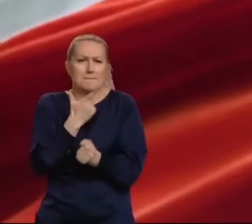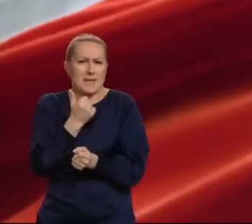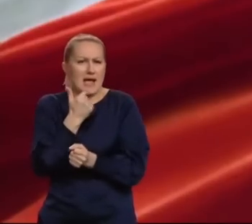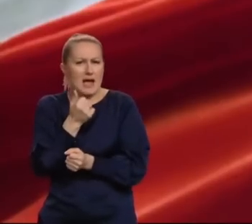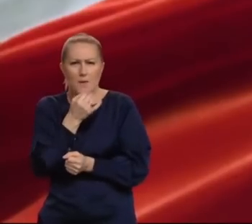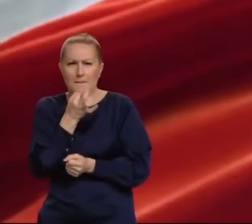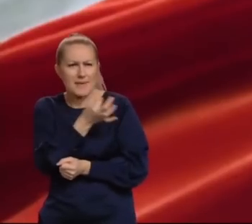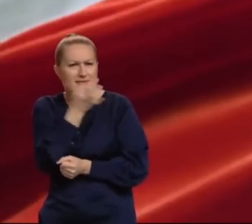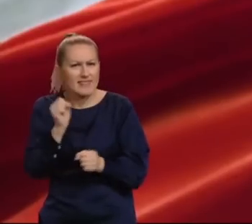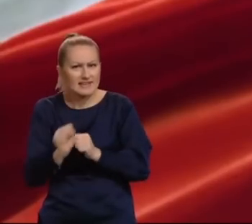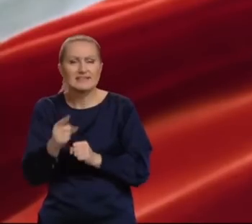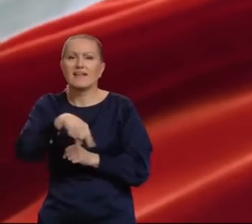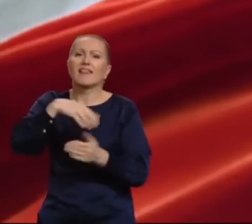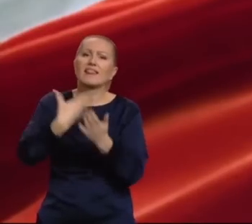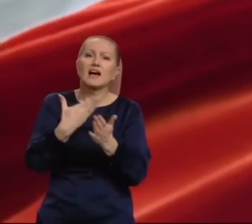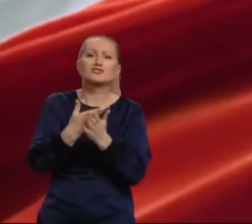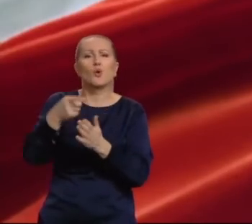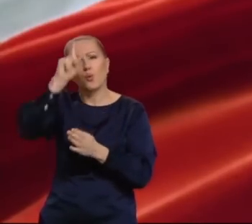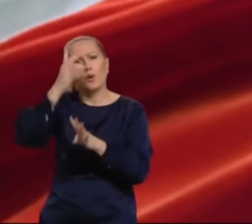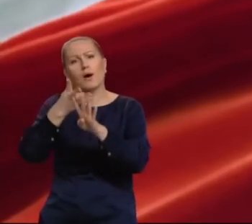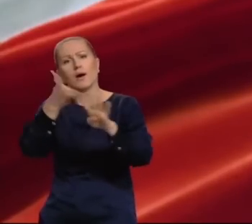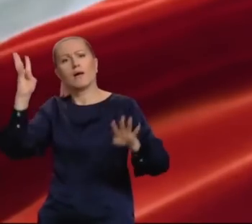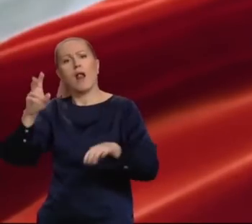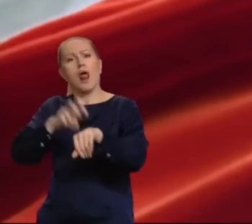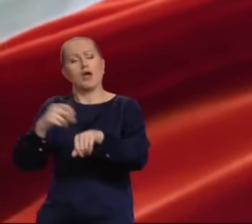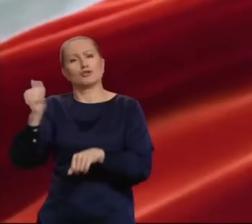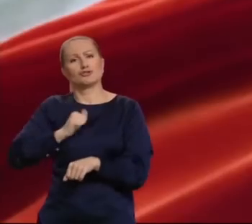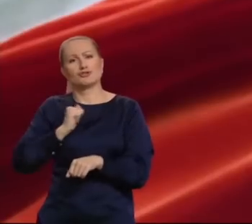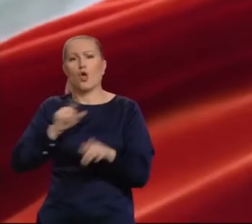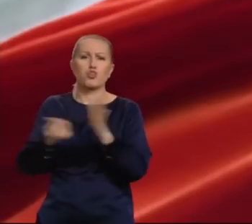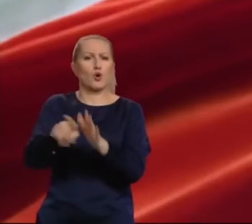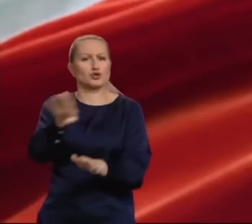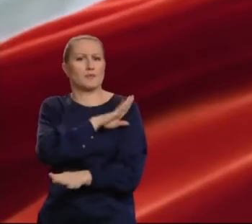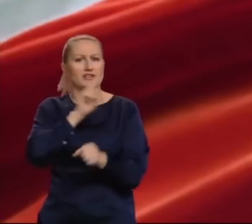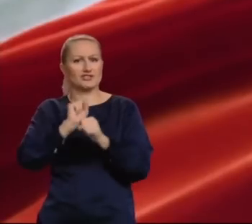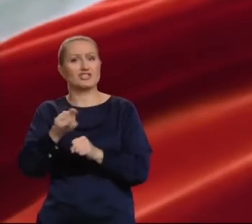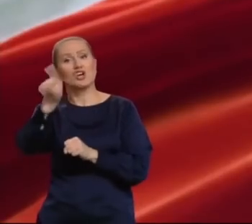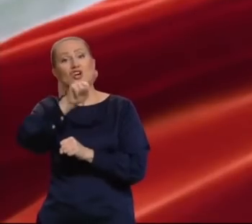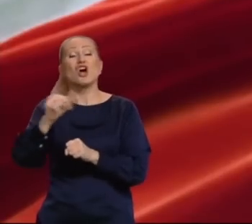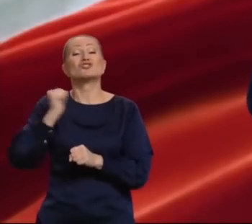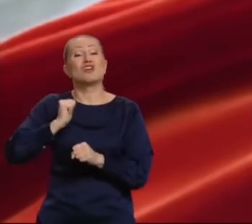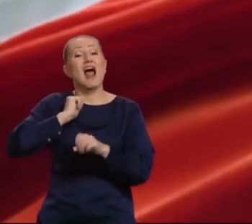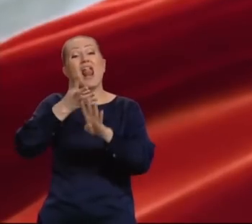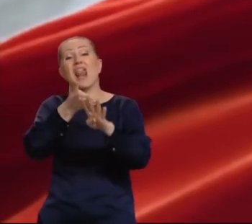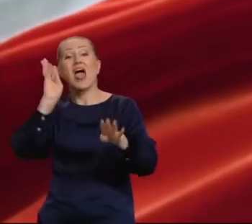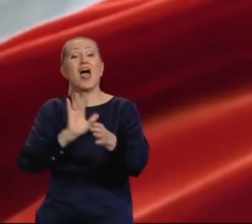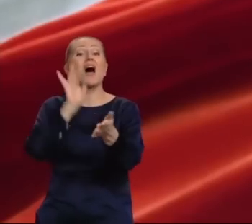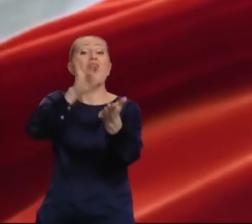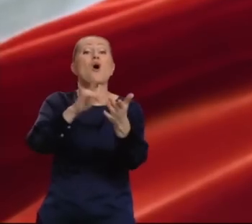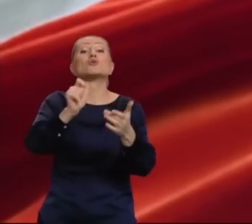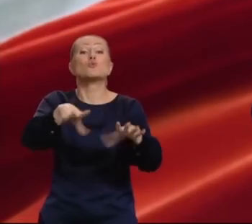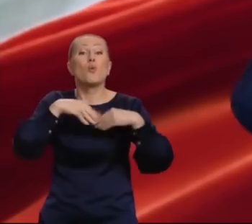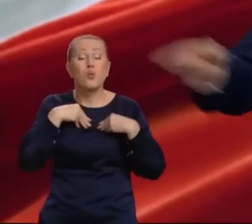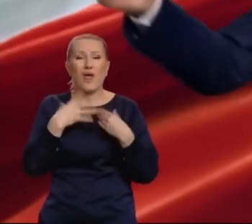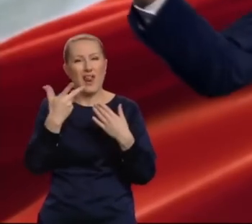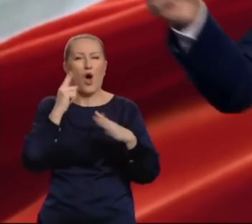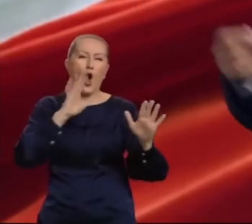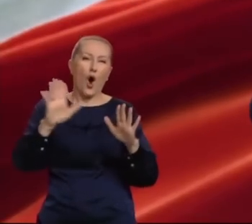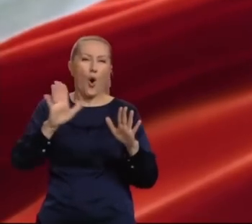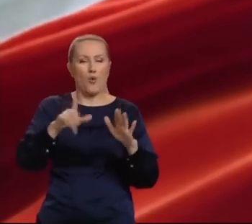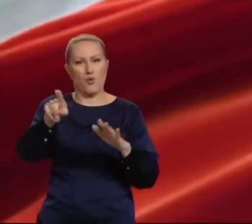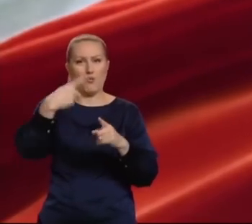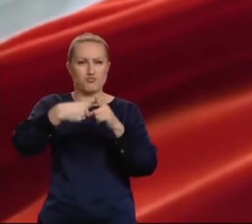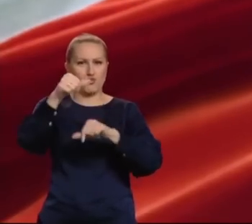muszą czasem stać w kolejkach do lekarza? Średni czas oczekiwania na wizytę u lekarza, nie tylko seniorów, to pół roku. Temat. W Katowicach,